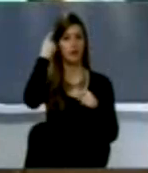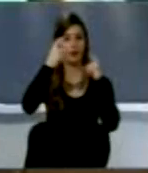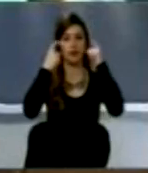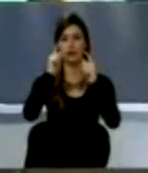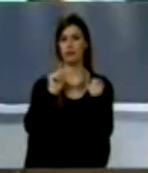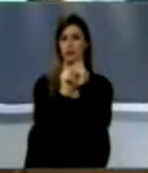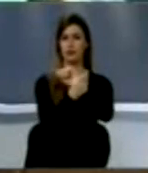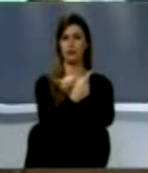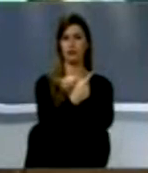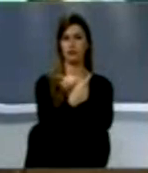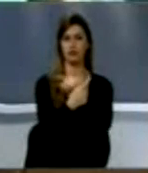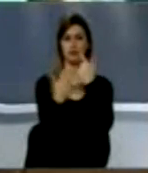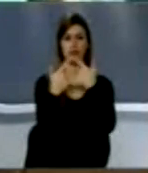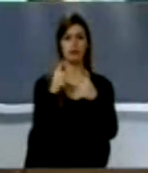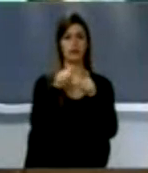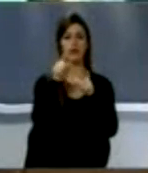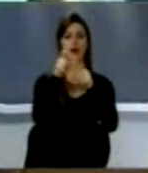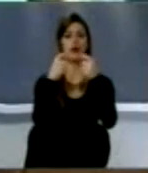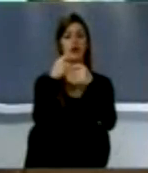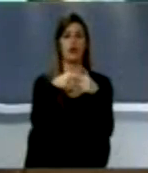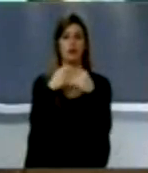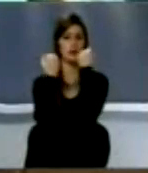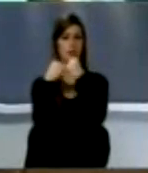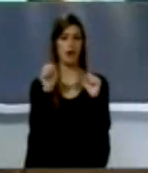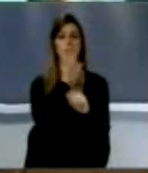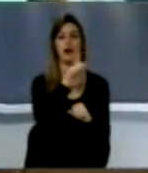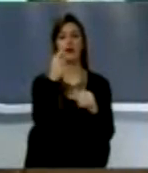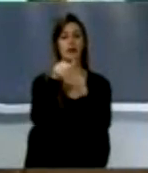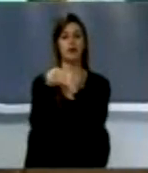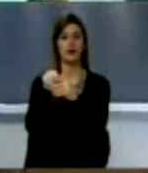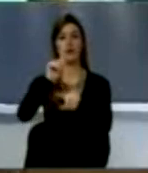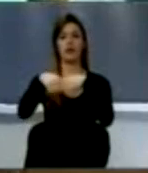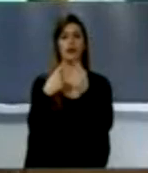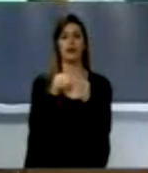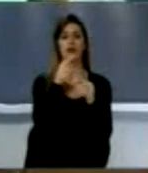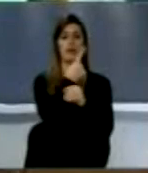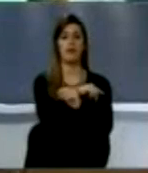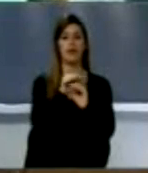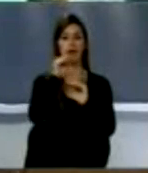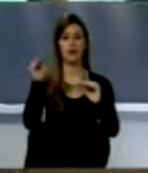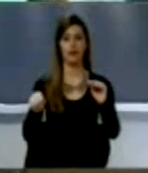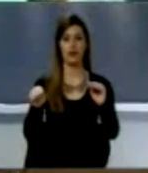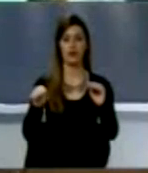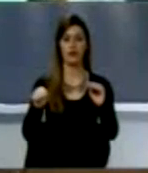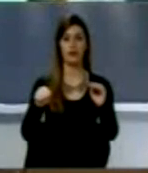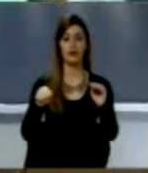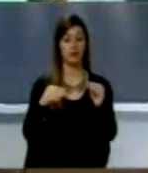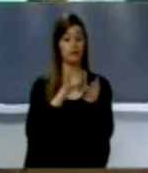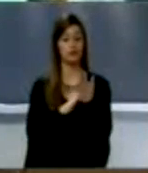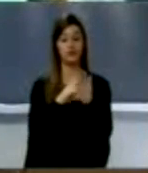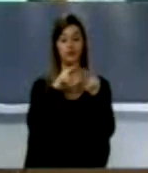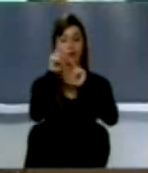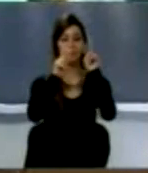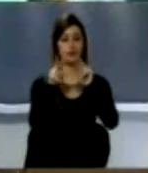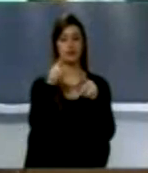për agjencionet e pavarura, të cilave mjetet e pashfrytzuara thjesht u bartën në vitin vijues. Do të kishin vërejtur se